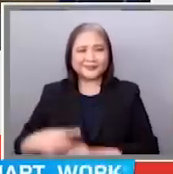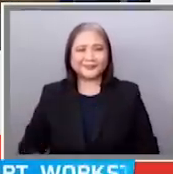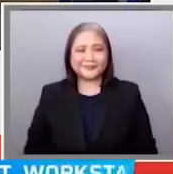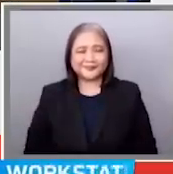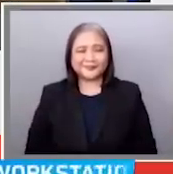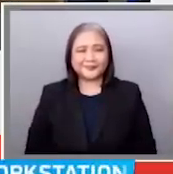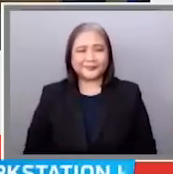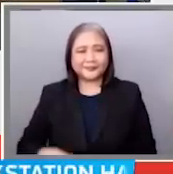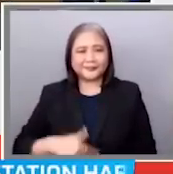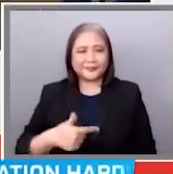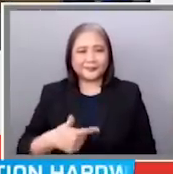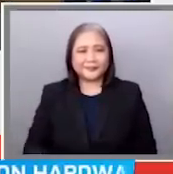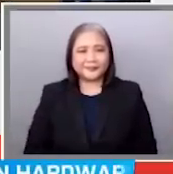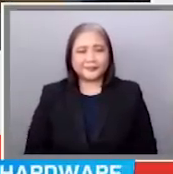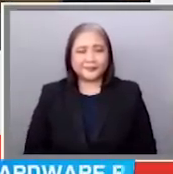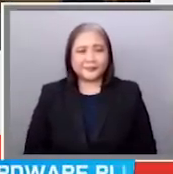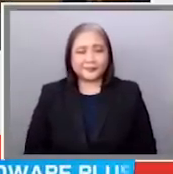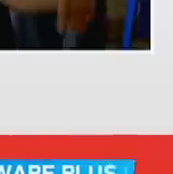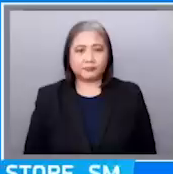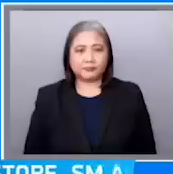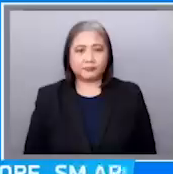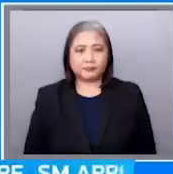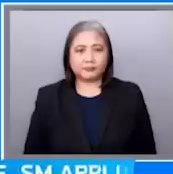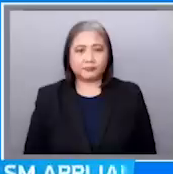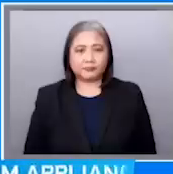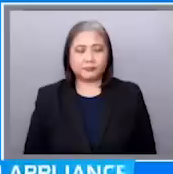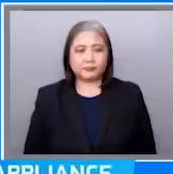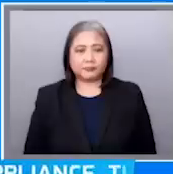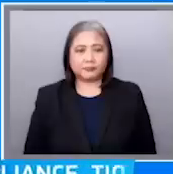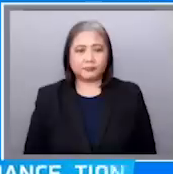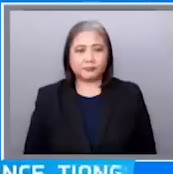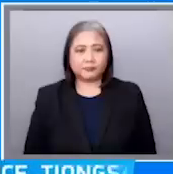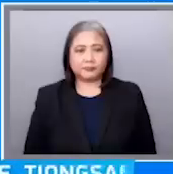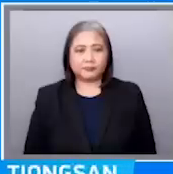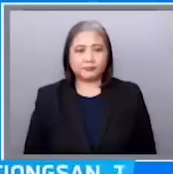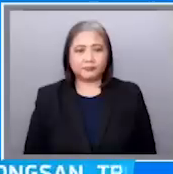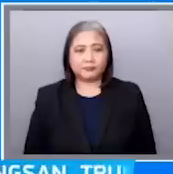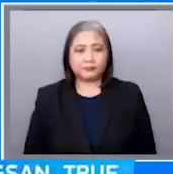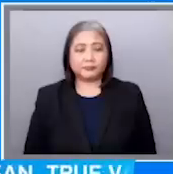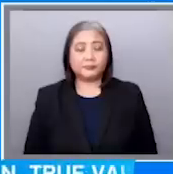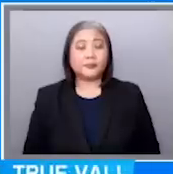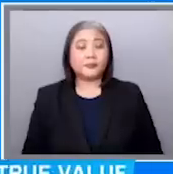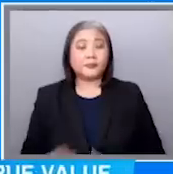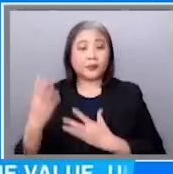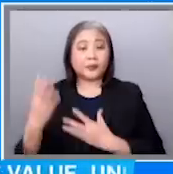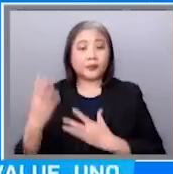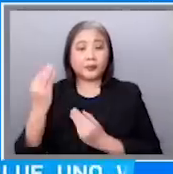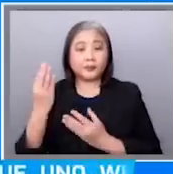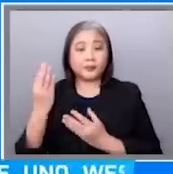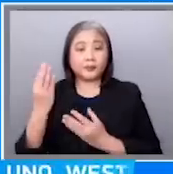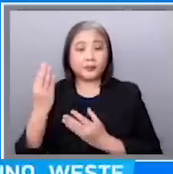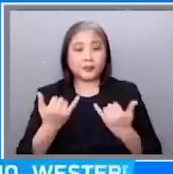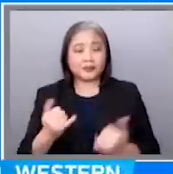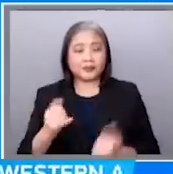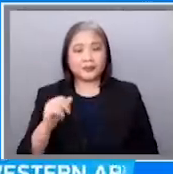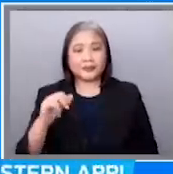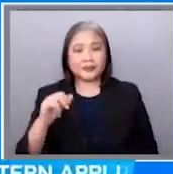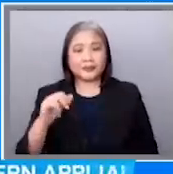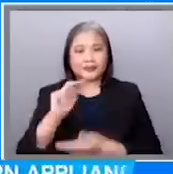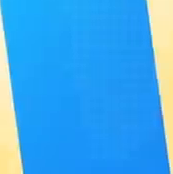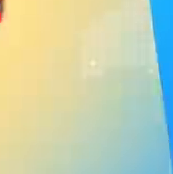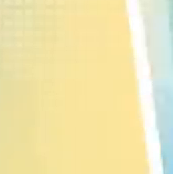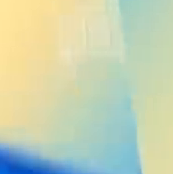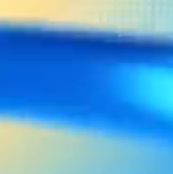Maraming salamat sa iyo, Tina Panganiban Perez. Update tayo sa sitwasyon ngayon sa NAIA. May ulat on the spot si Chino